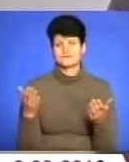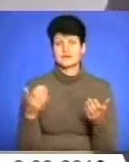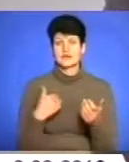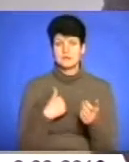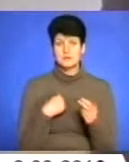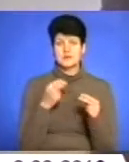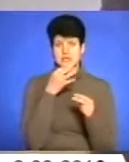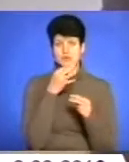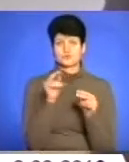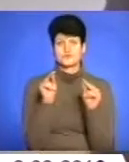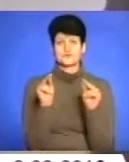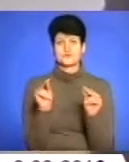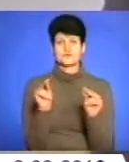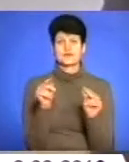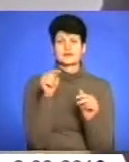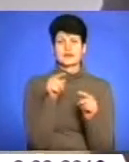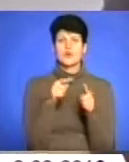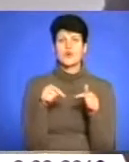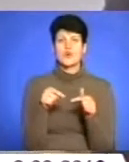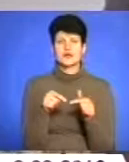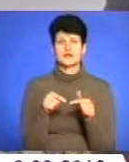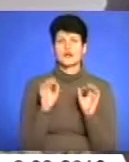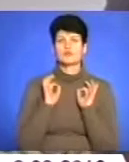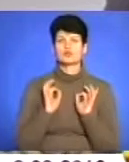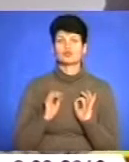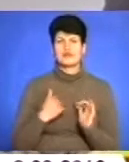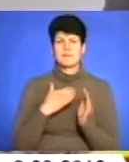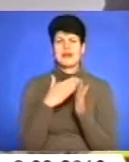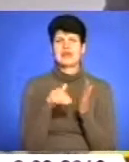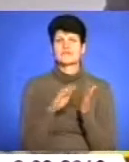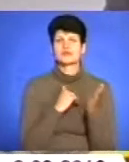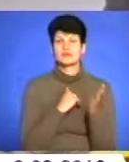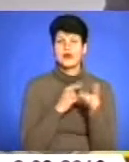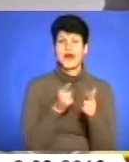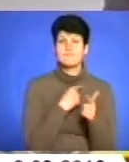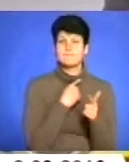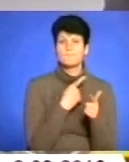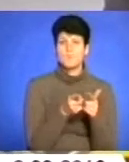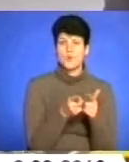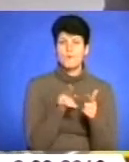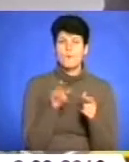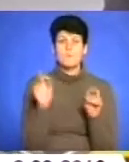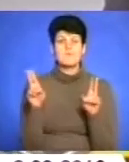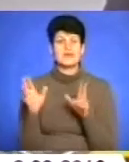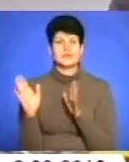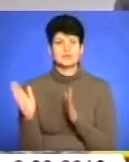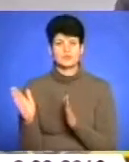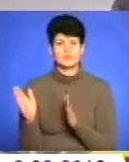скажу відверто, такий орган як прокуратура я би взагалі ліквідував. Або по принципу